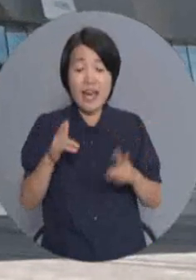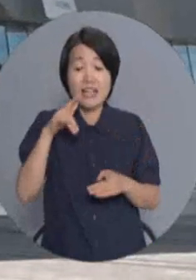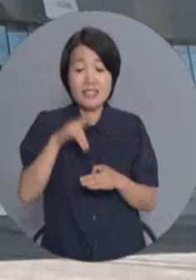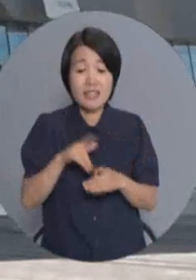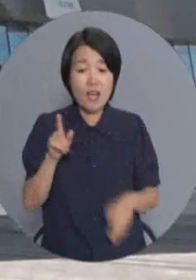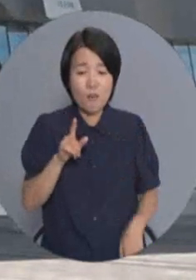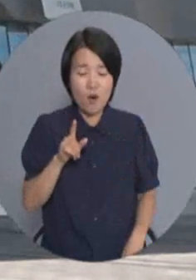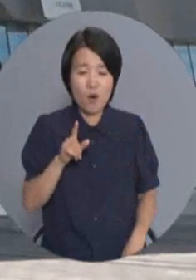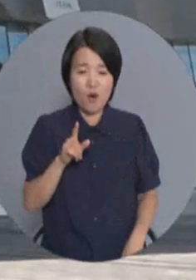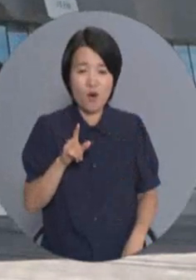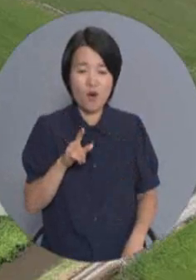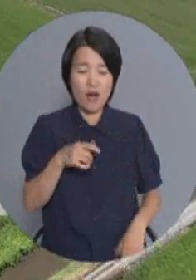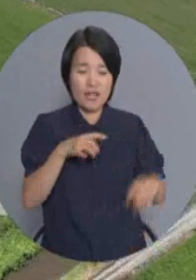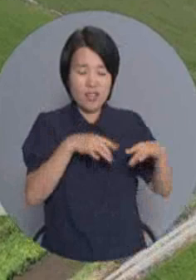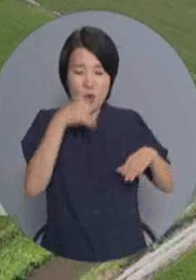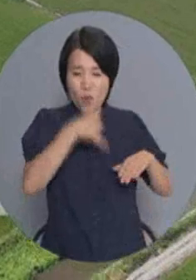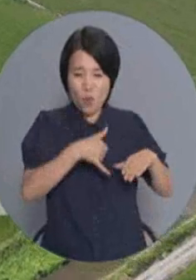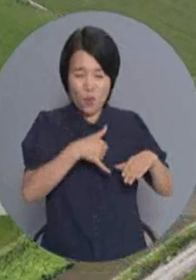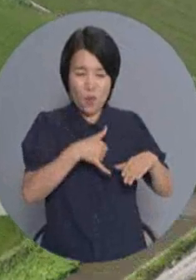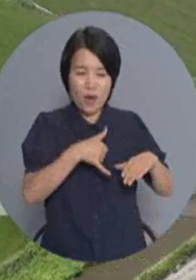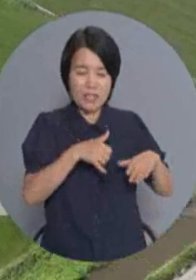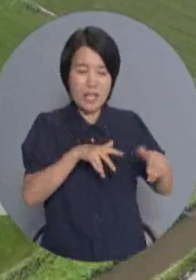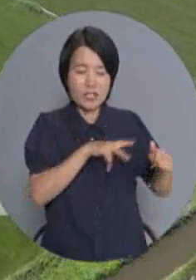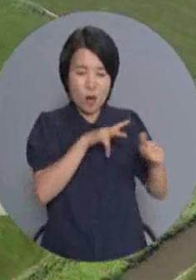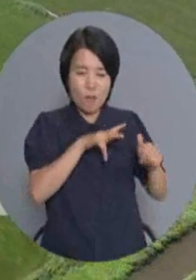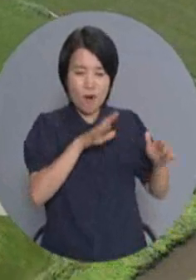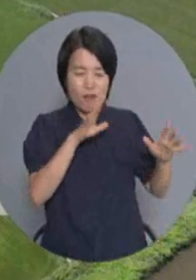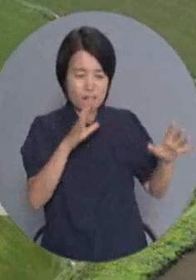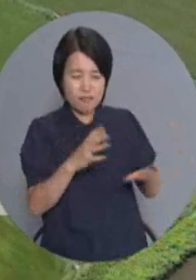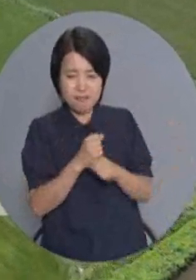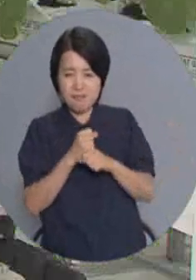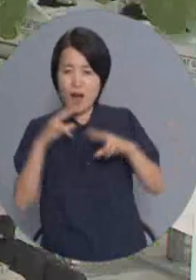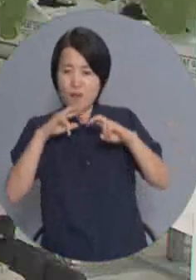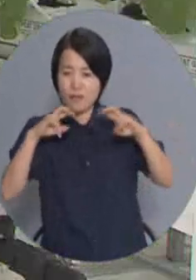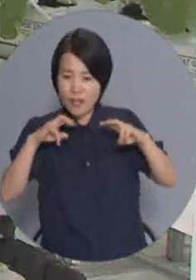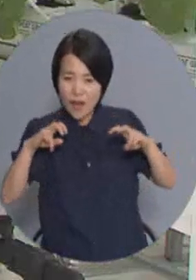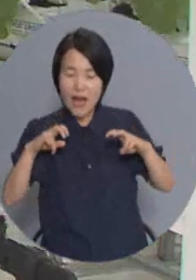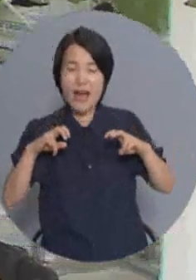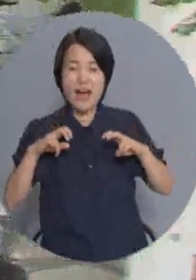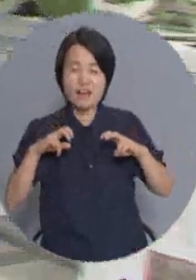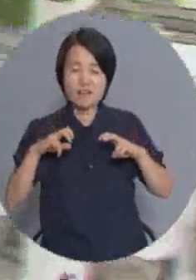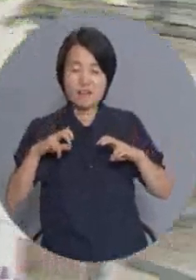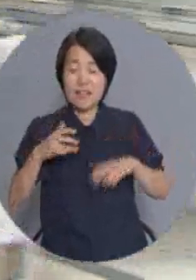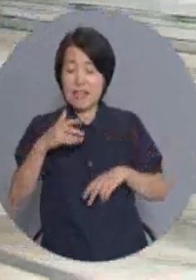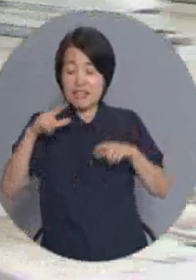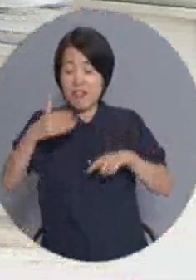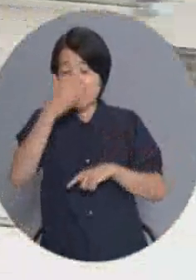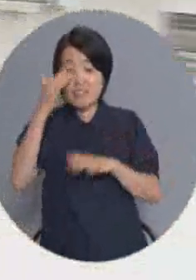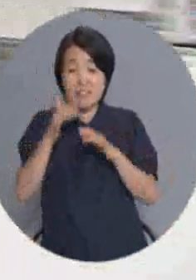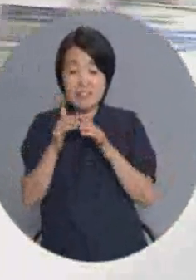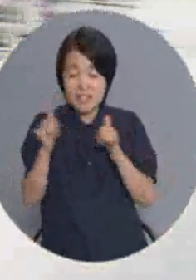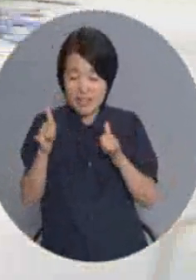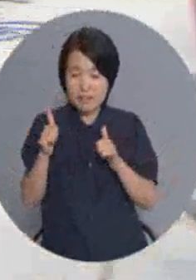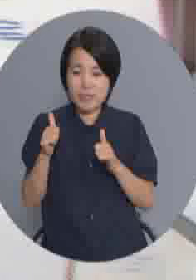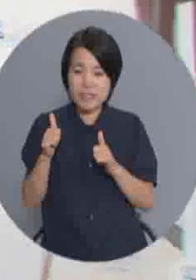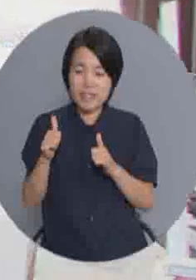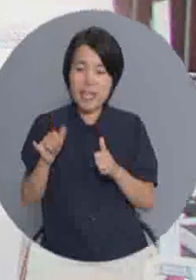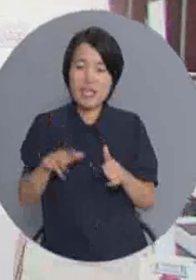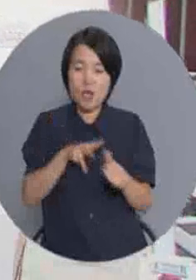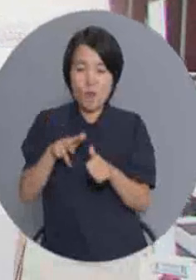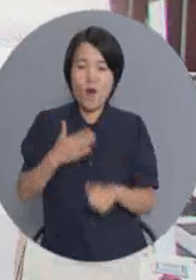센터는 스마트팜에서 수집한 데이터를 분석하고 컨설팅 서비스를 자체 개발해 지역 청년 농가에